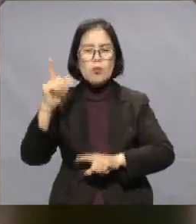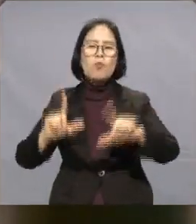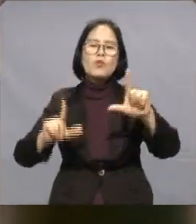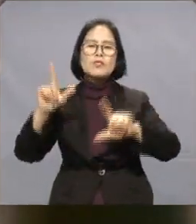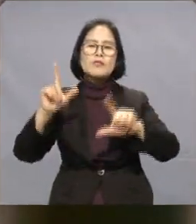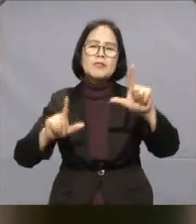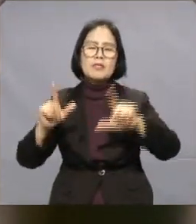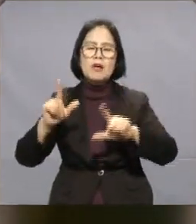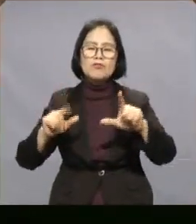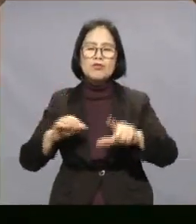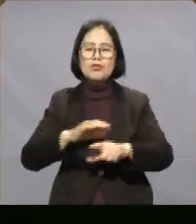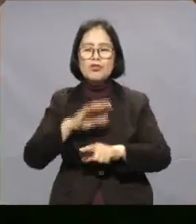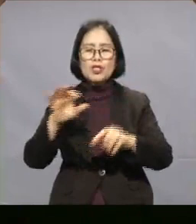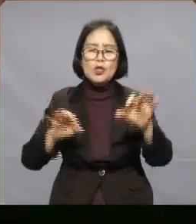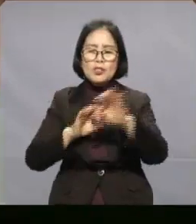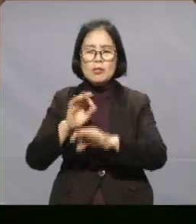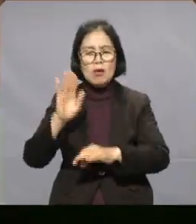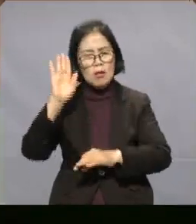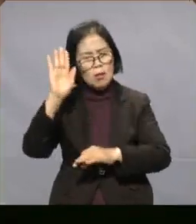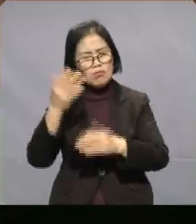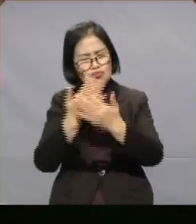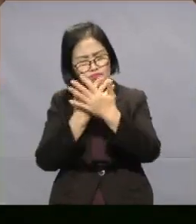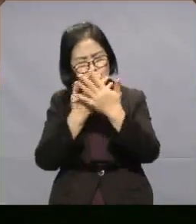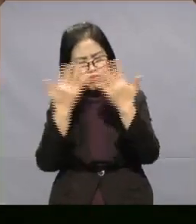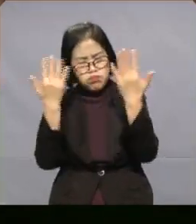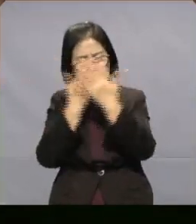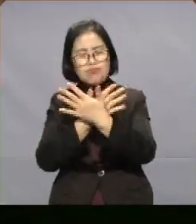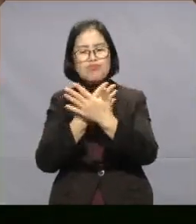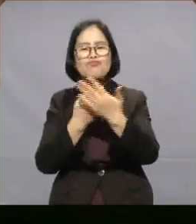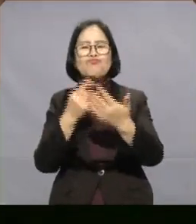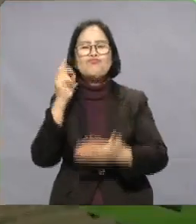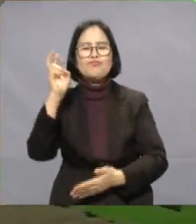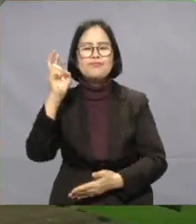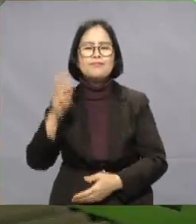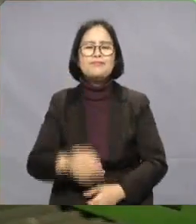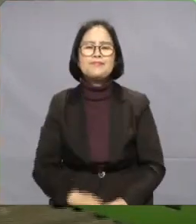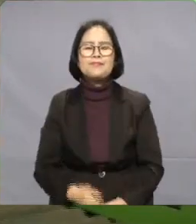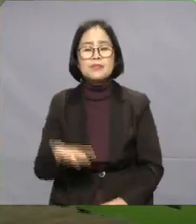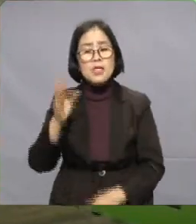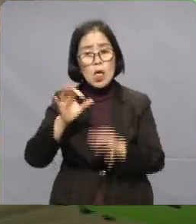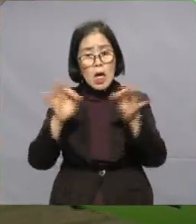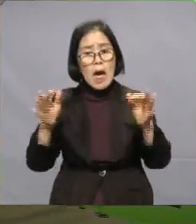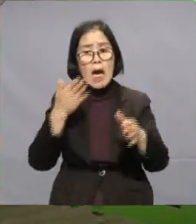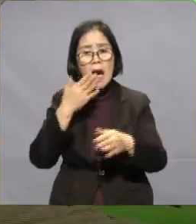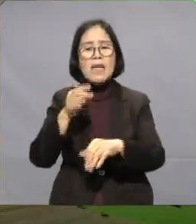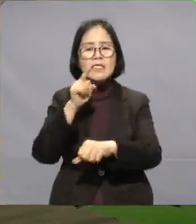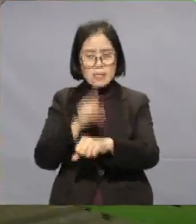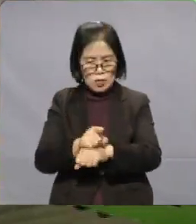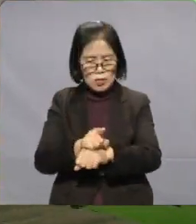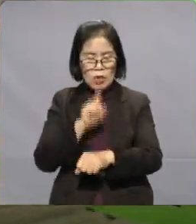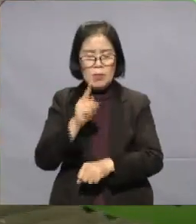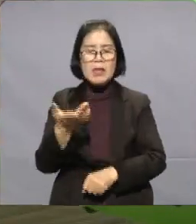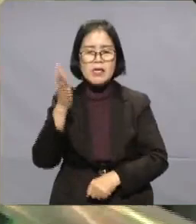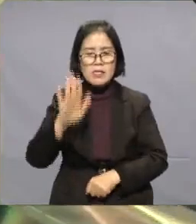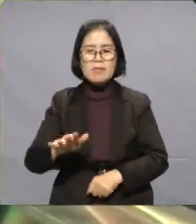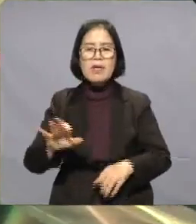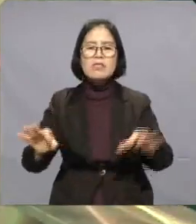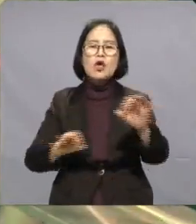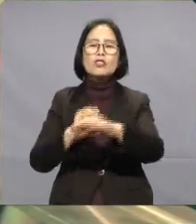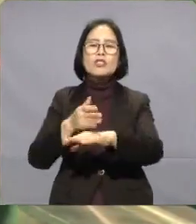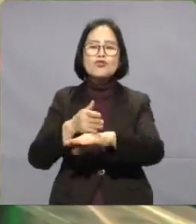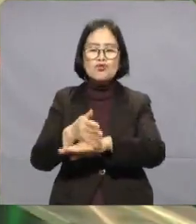모습이라고 우리 경제에 대해 어두운 전망을 한 바 있습니다. 그런데 그동안 가능성 수준으로 언급했던 경기